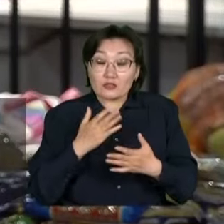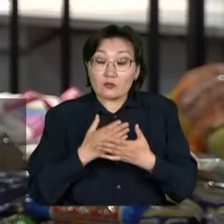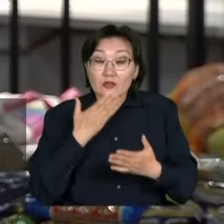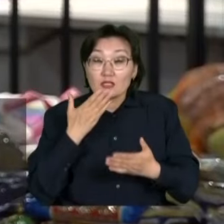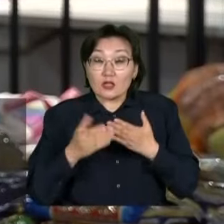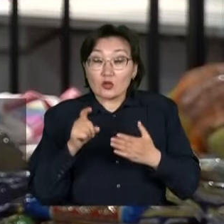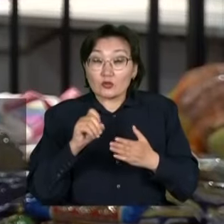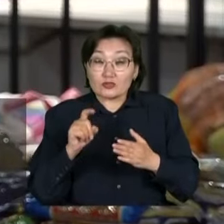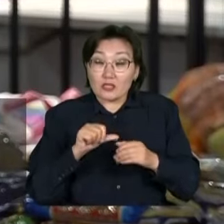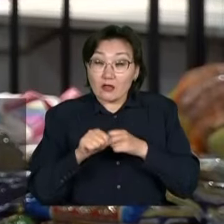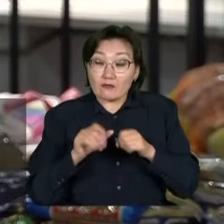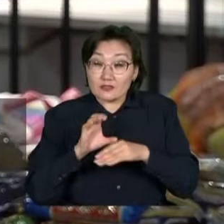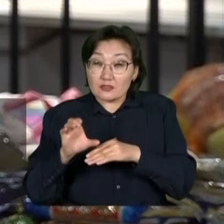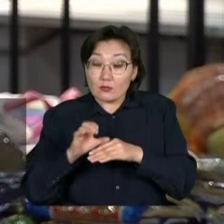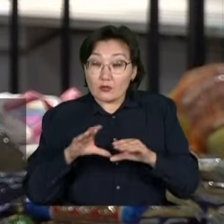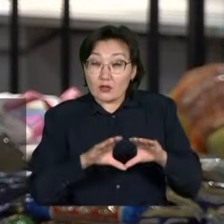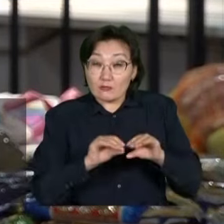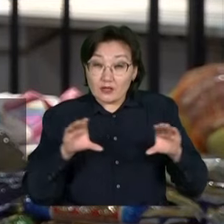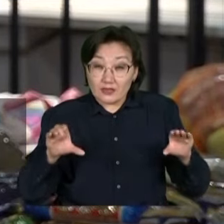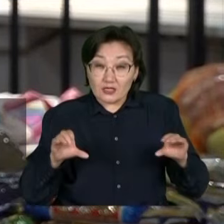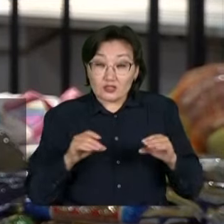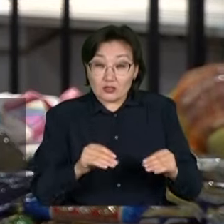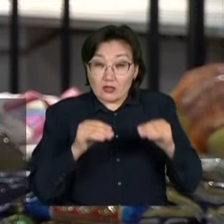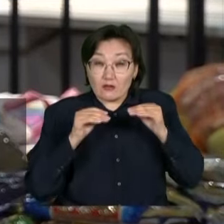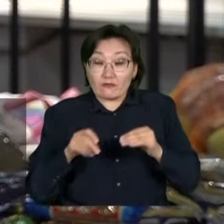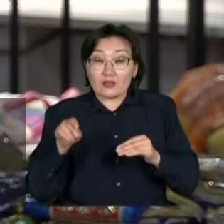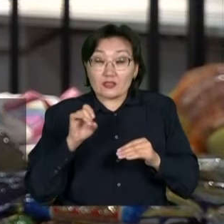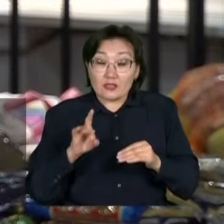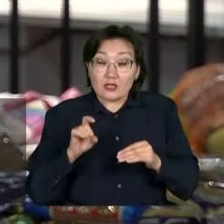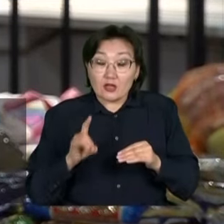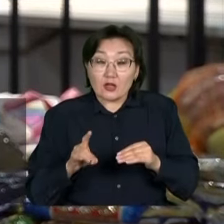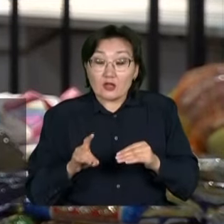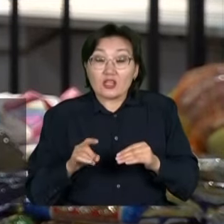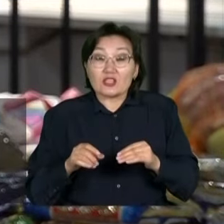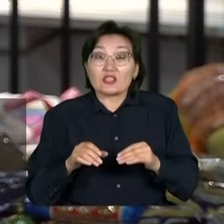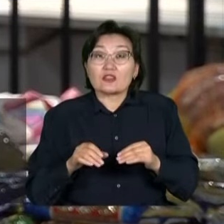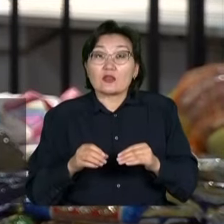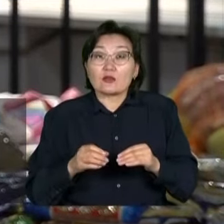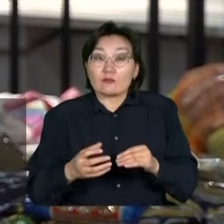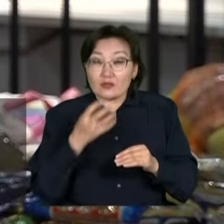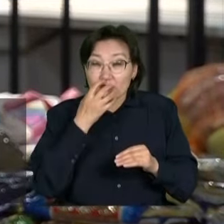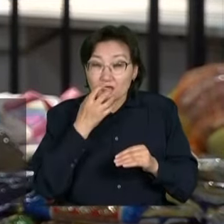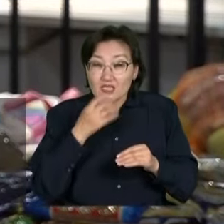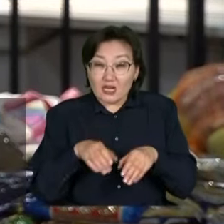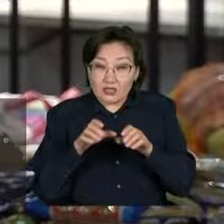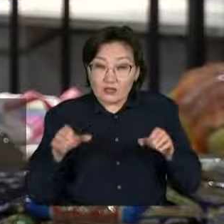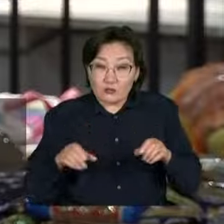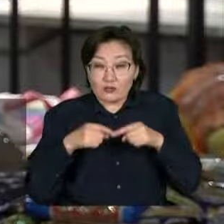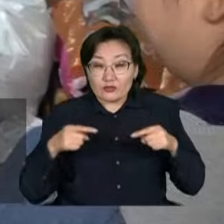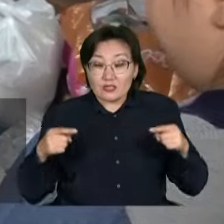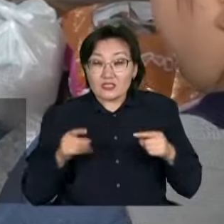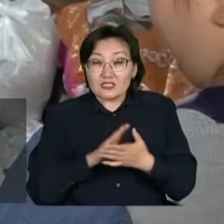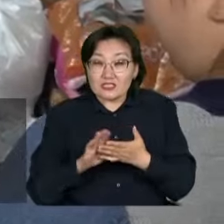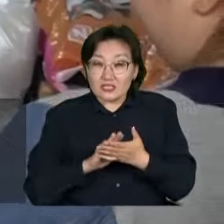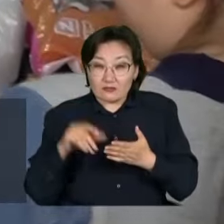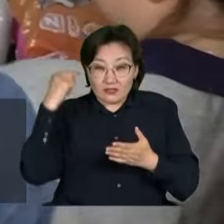на хозтовары, матрасы, одеяла, фонарики, пауэрбэнки, генераторы и многое другое. Ну и также средства гигиены.